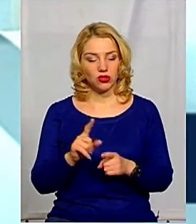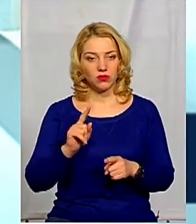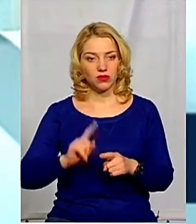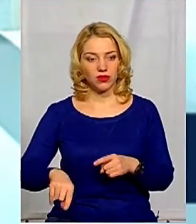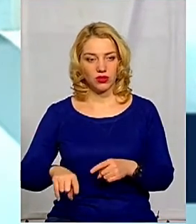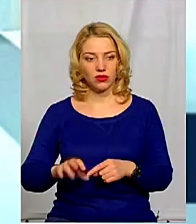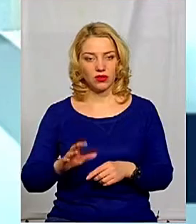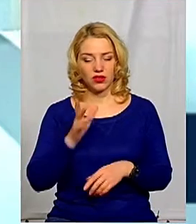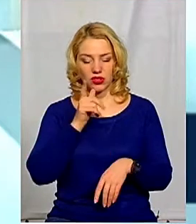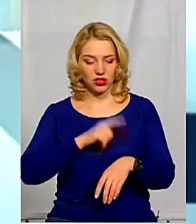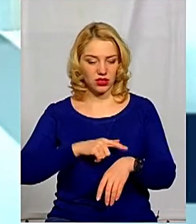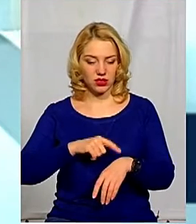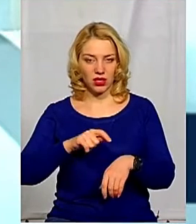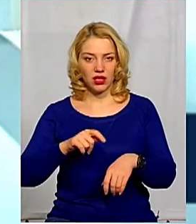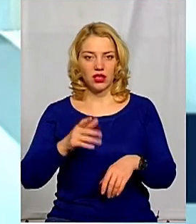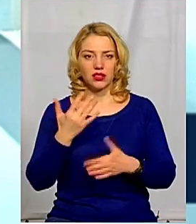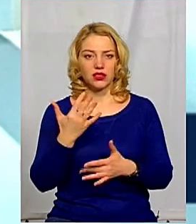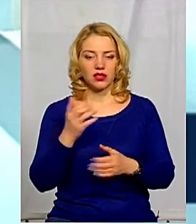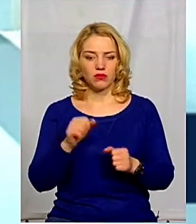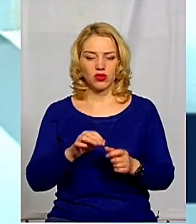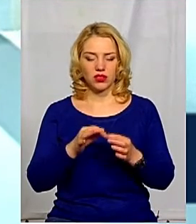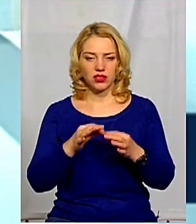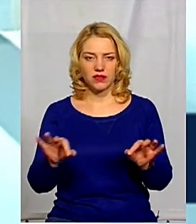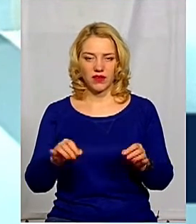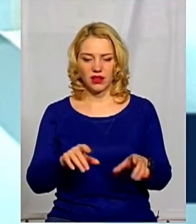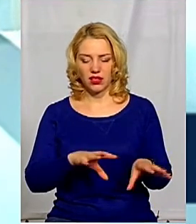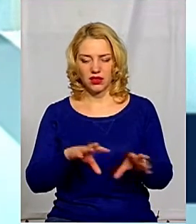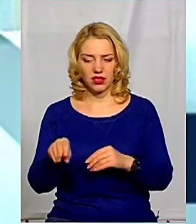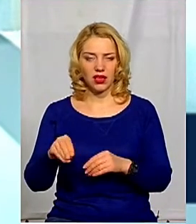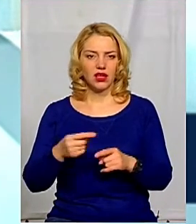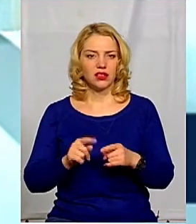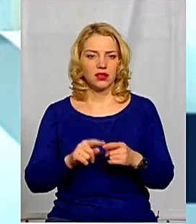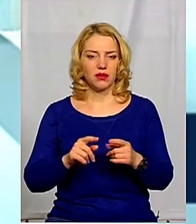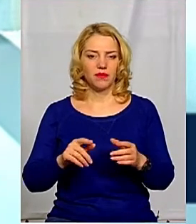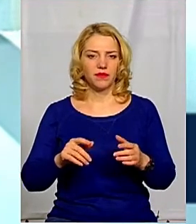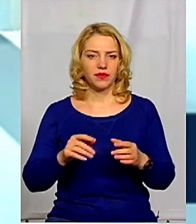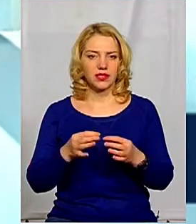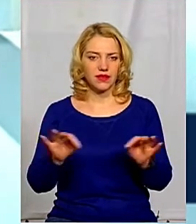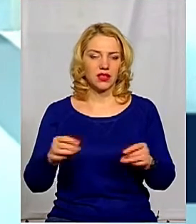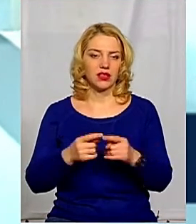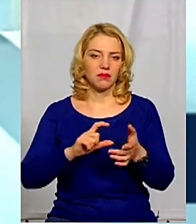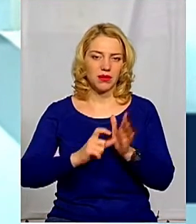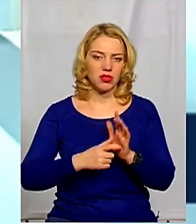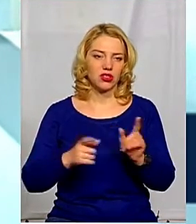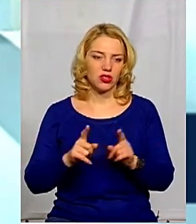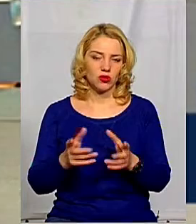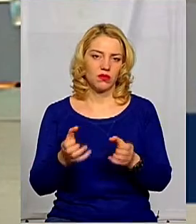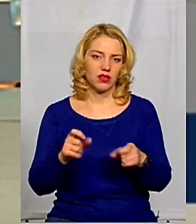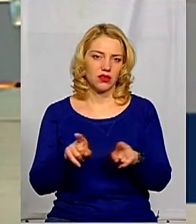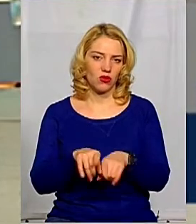на час засікаємо, за скільки ми можемо звільнити ті приміщення для того, щоб прийняти такого